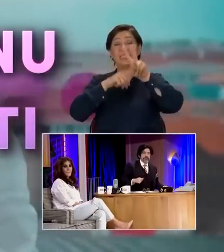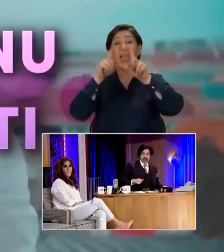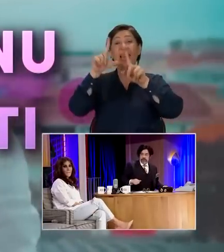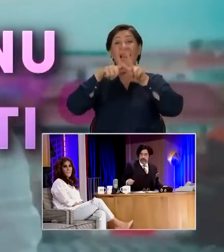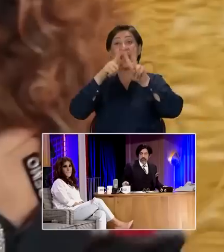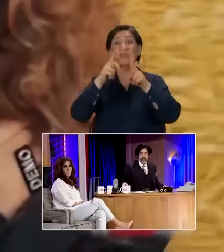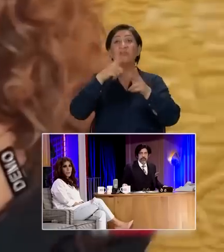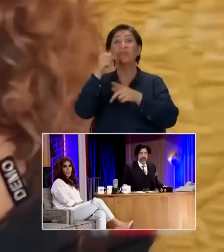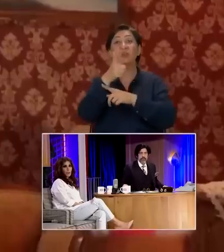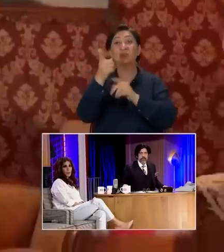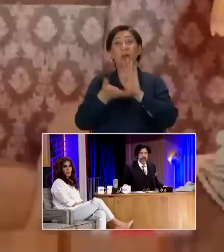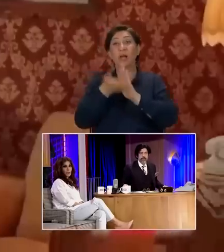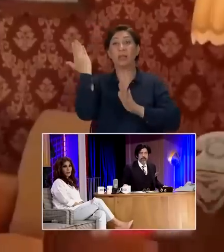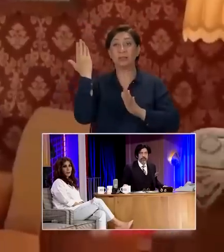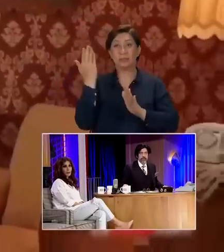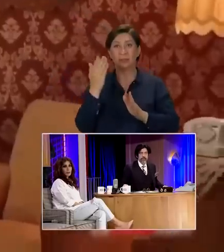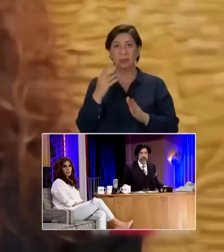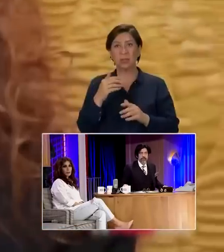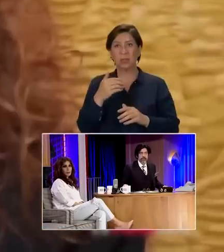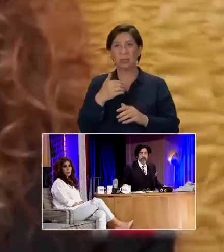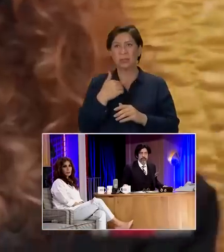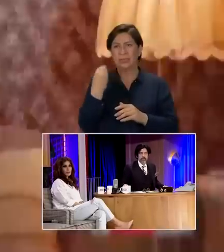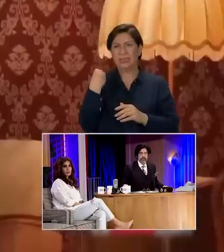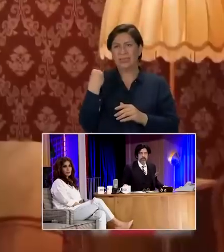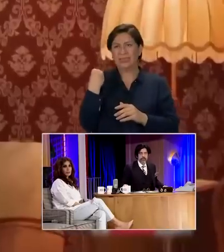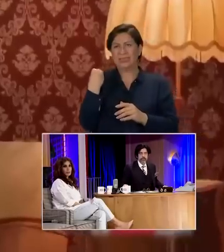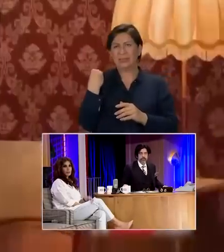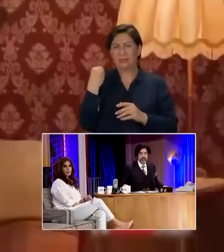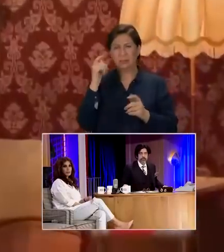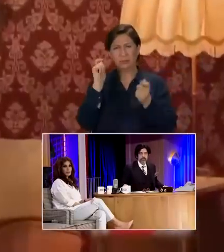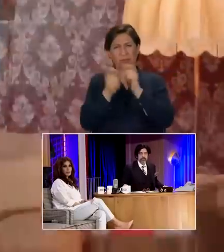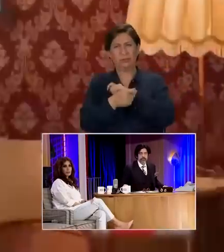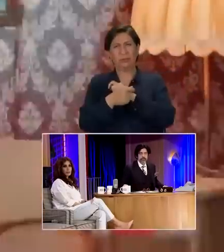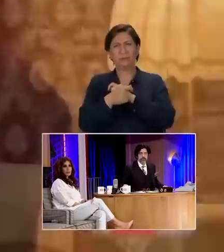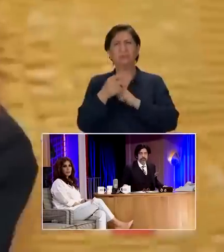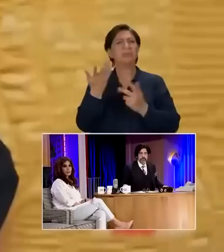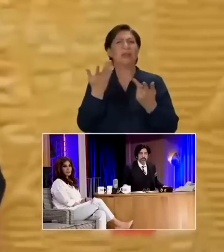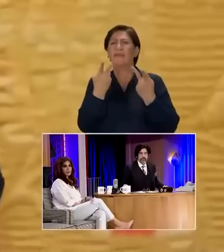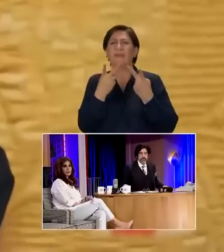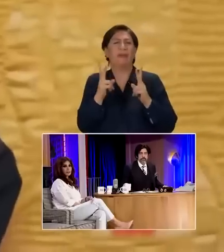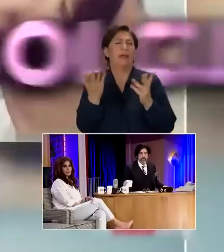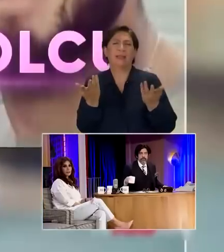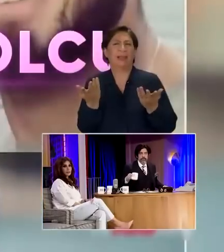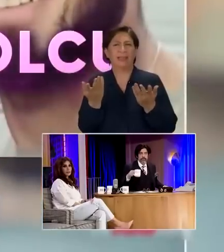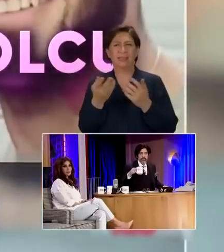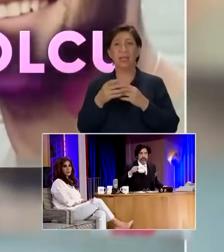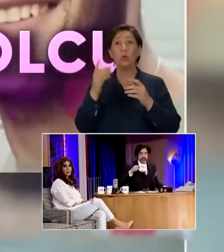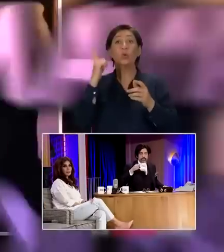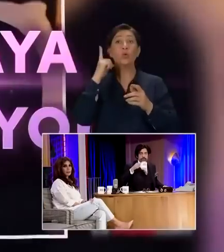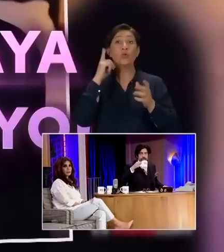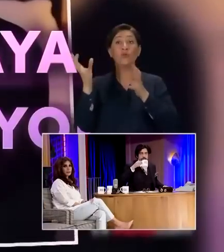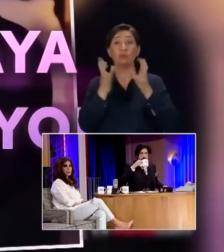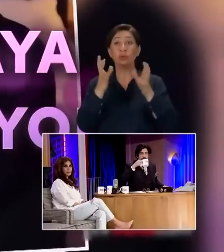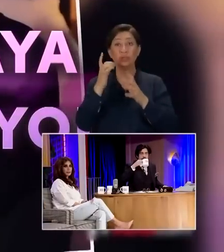videosunu kaldırttı. İnanırım yeni yola dönsem ne fark eder? Ünlü